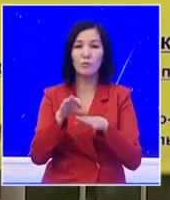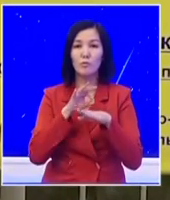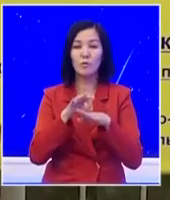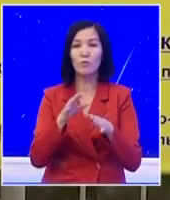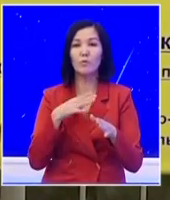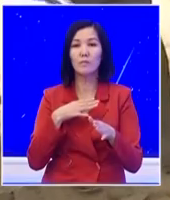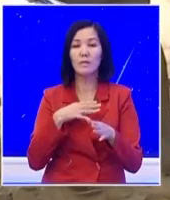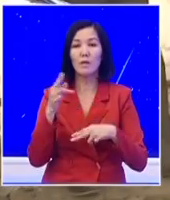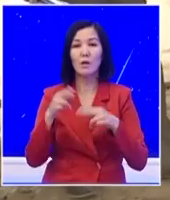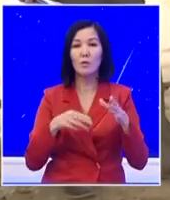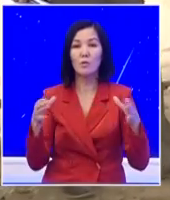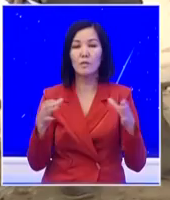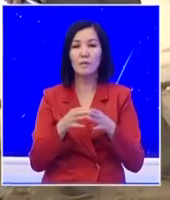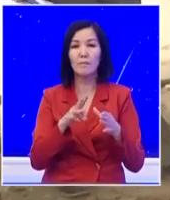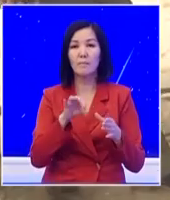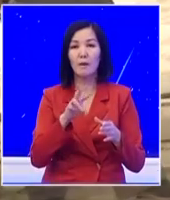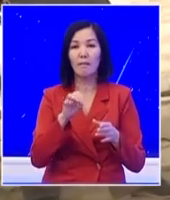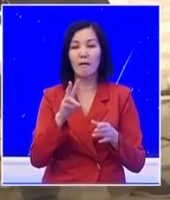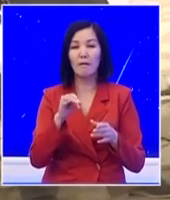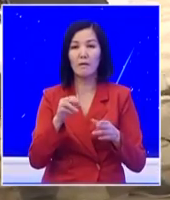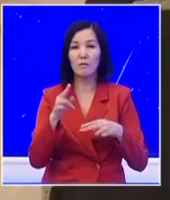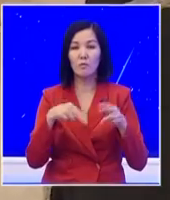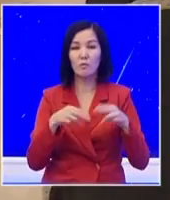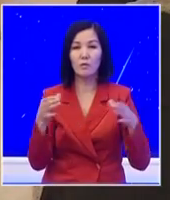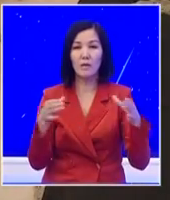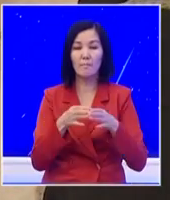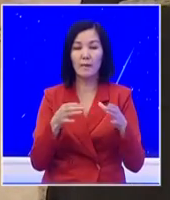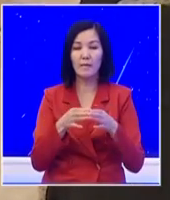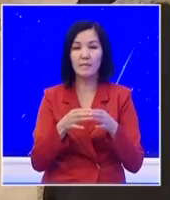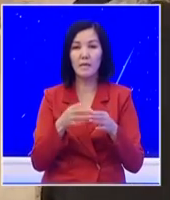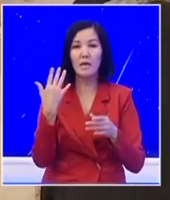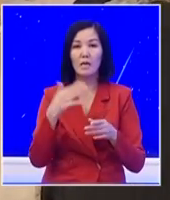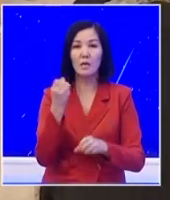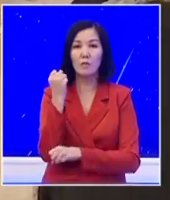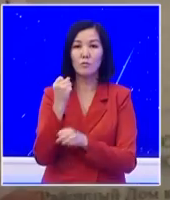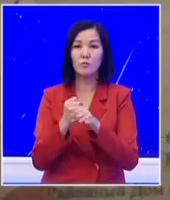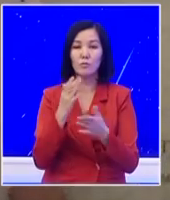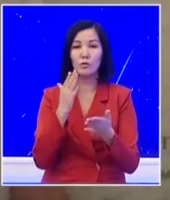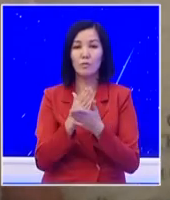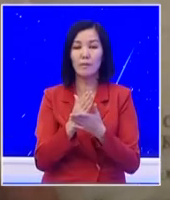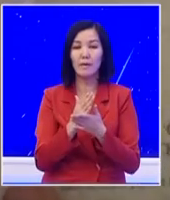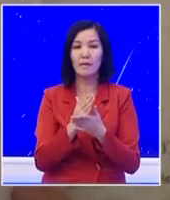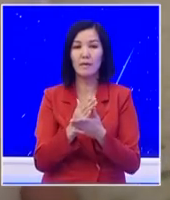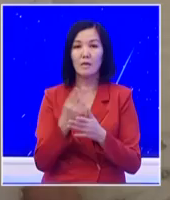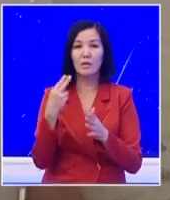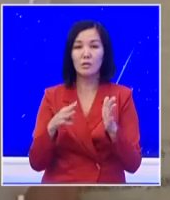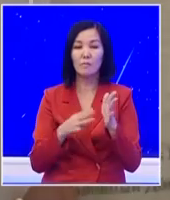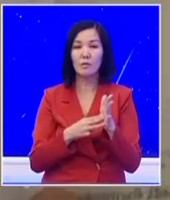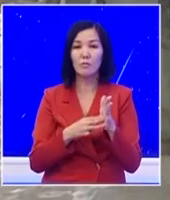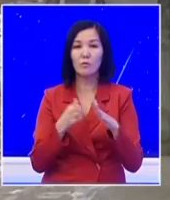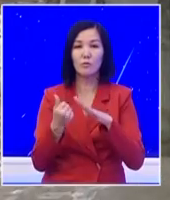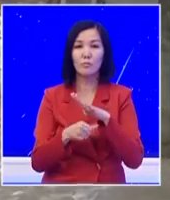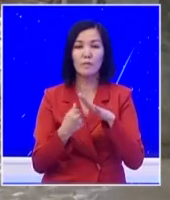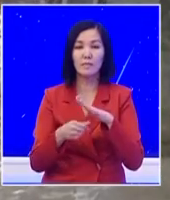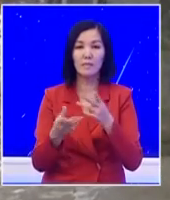жатыр. Мердігер Монолит жауапкершілігі шектеулі серіктестігі. Құрылыста 50 жұмысшы бар, 29-ы жұмыссыздар қатарынан